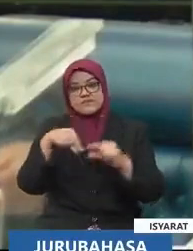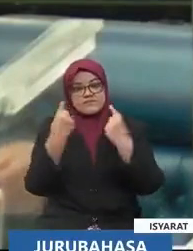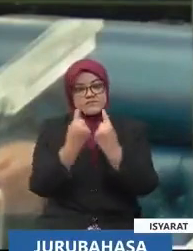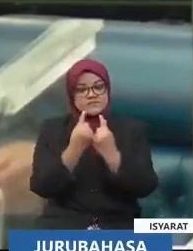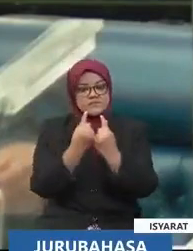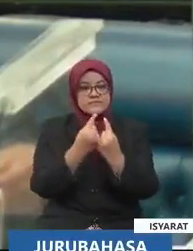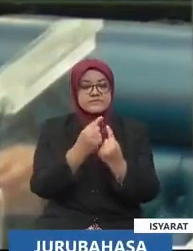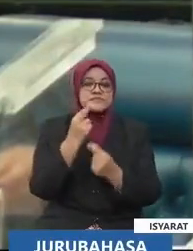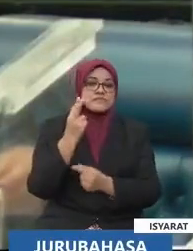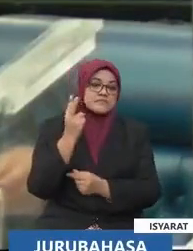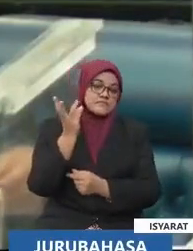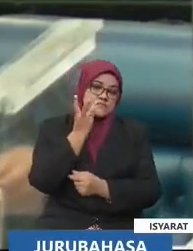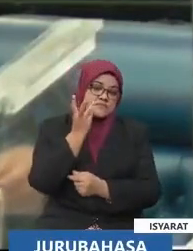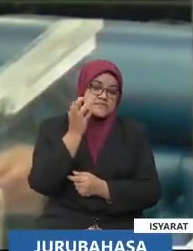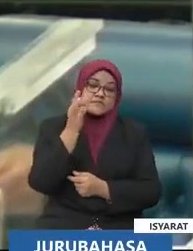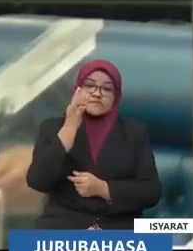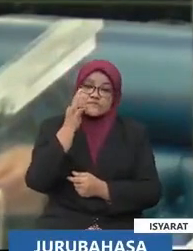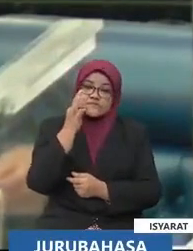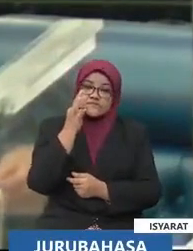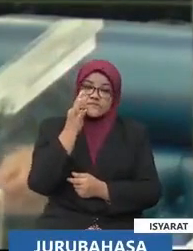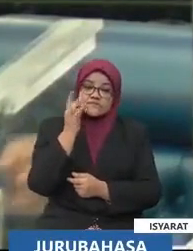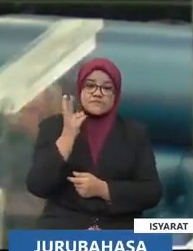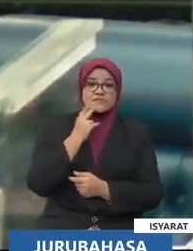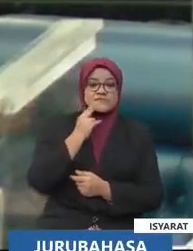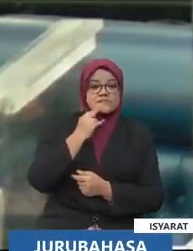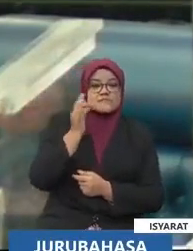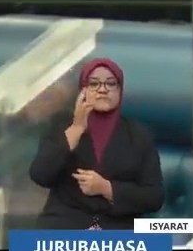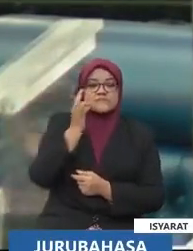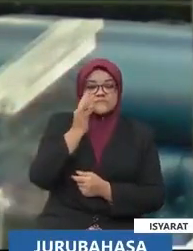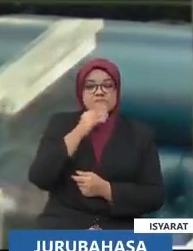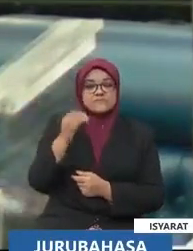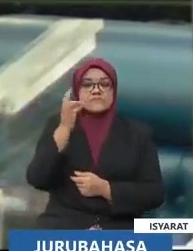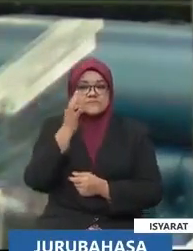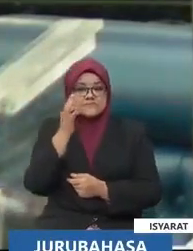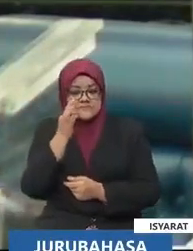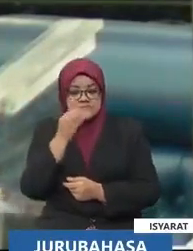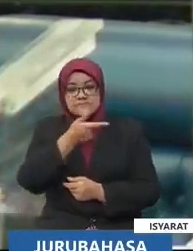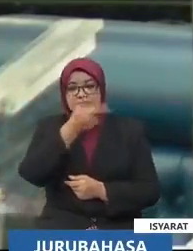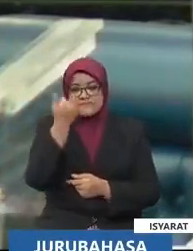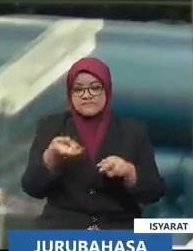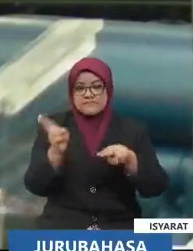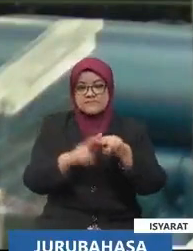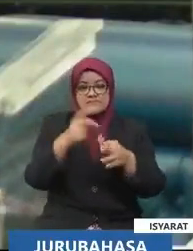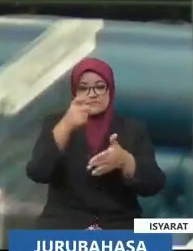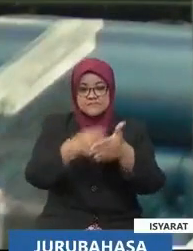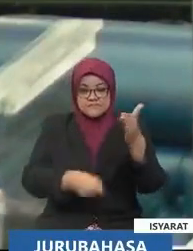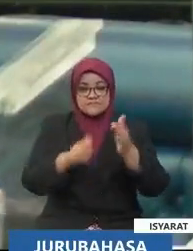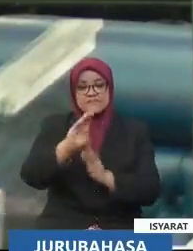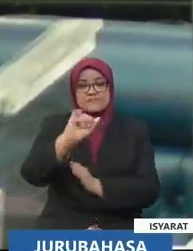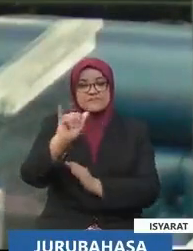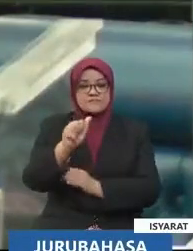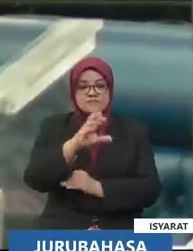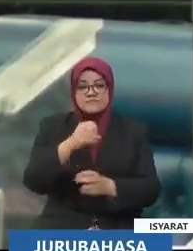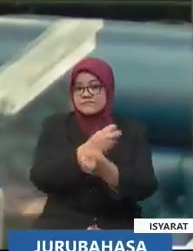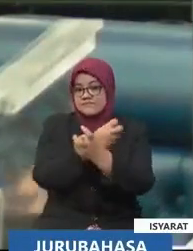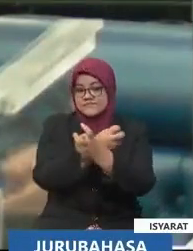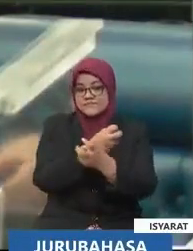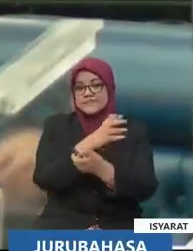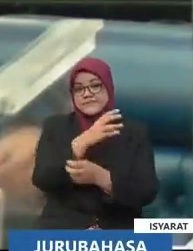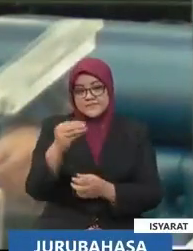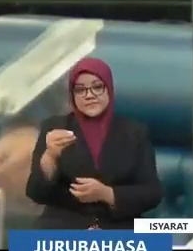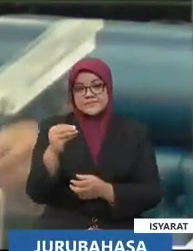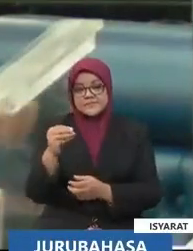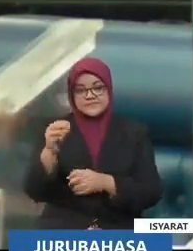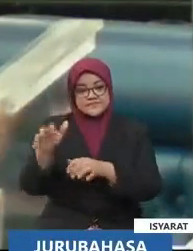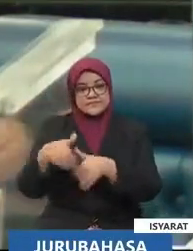bagi kategori buah-buahan sayur buah sayur sayur buah dan buah-buahan berikutan peningkatan harga baja dan Racun